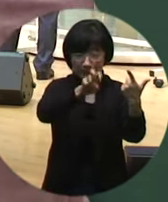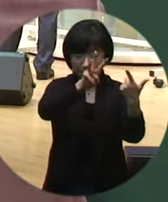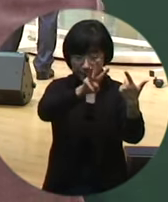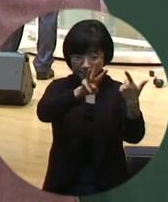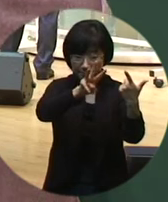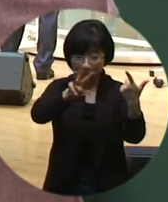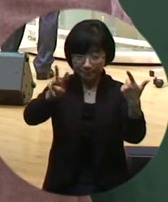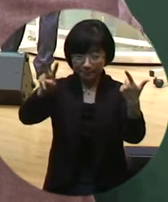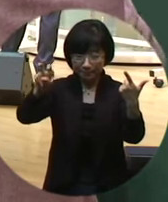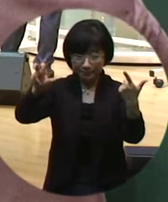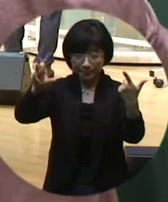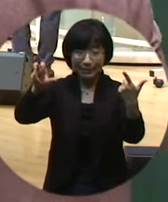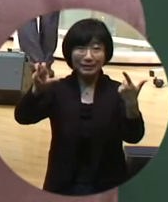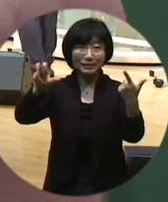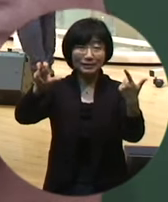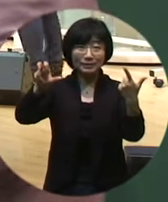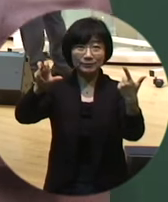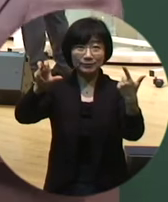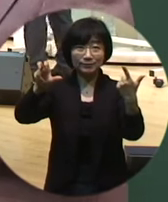23절에서 25절. And Genesis